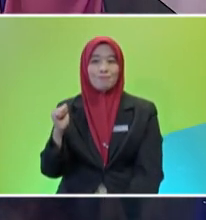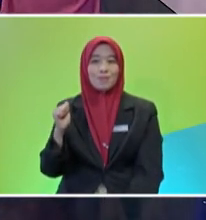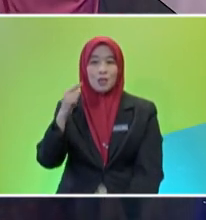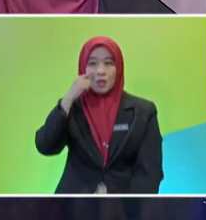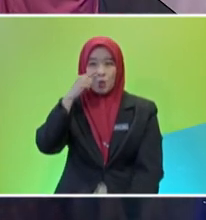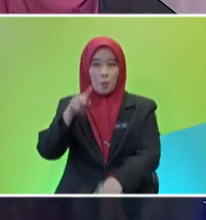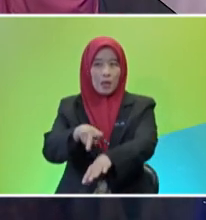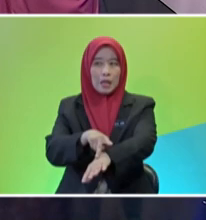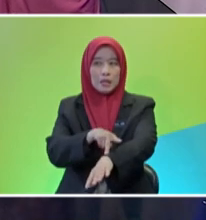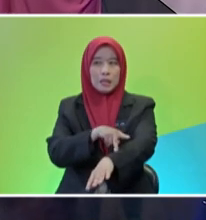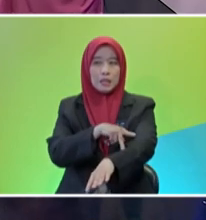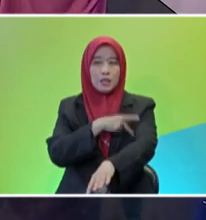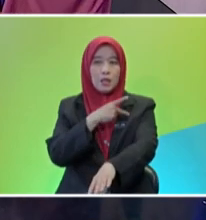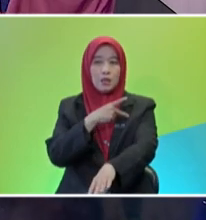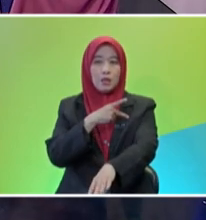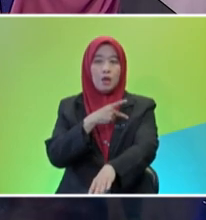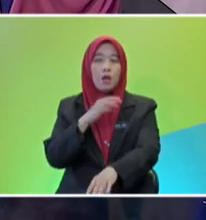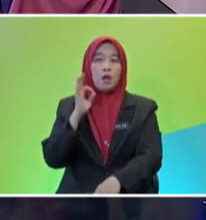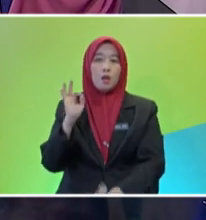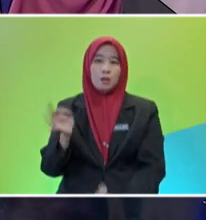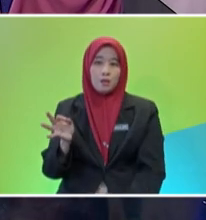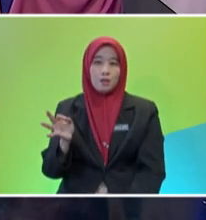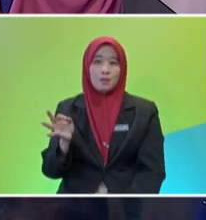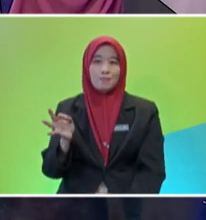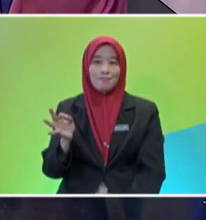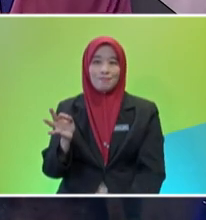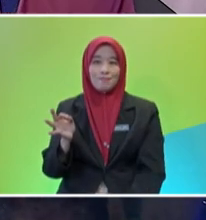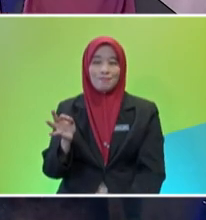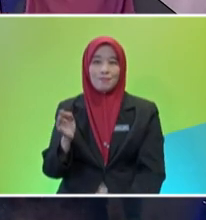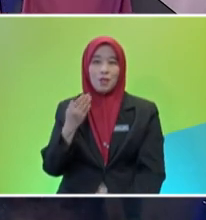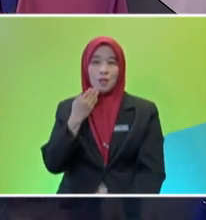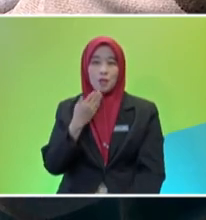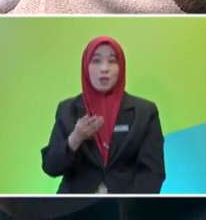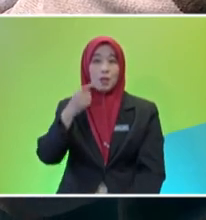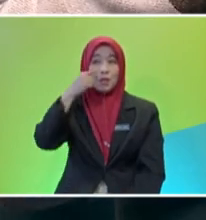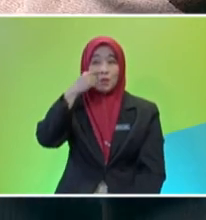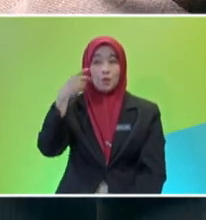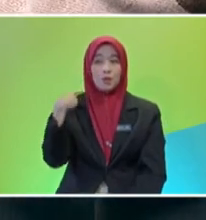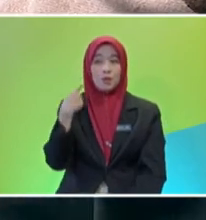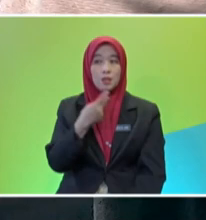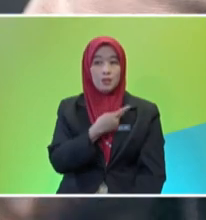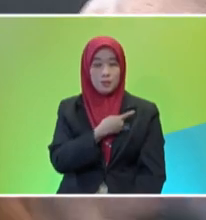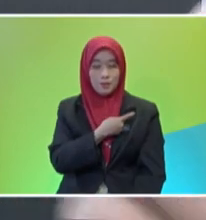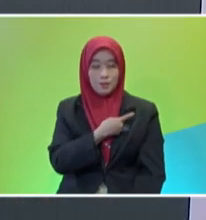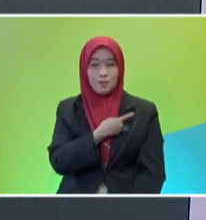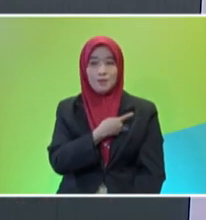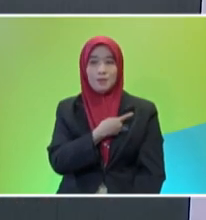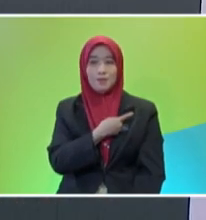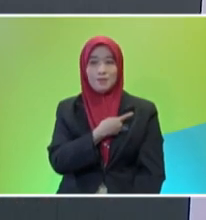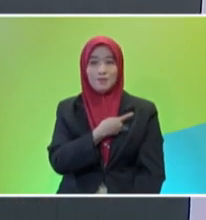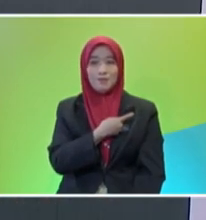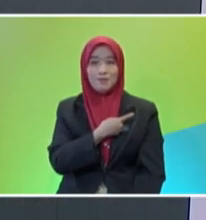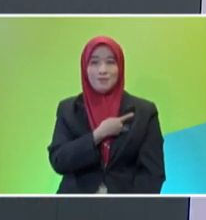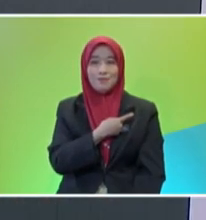hidung panjang. Pun ada kan? Tapi okey. Baik. Hidung kita ini ya, hidung kita. Okey.